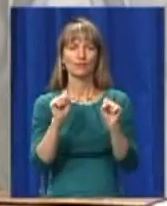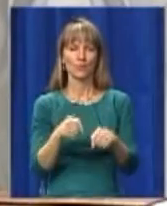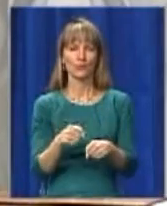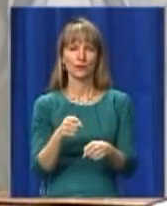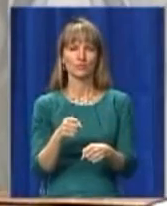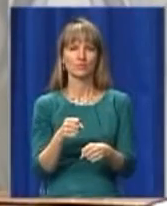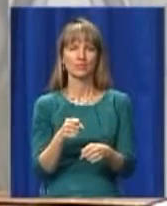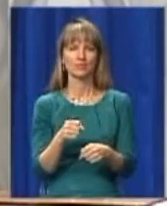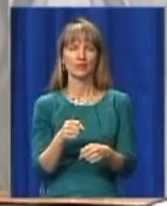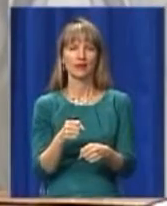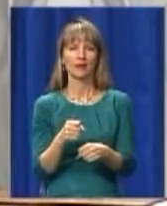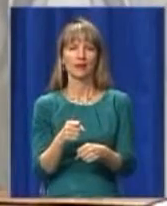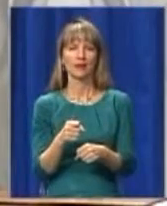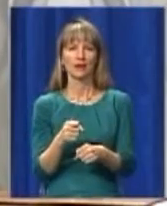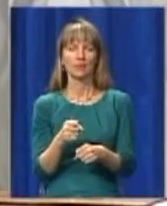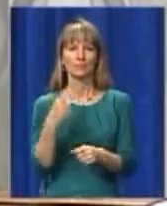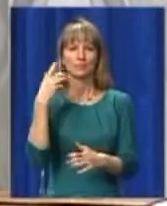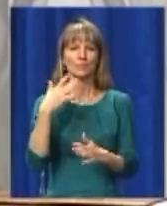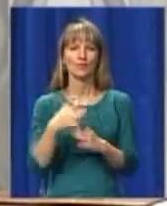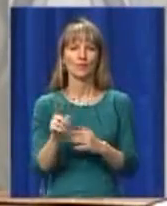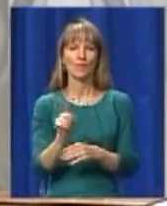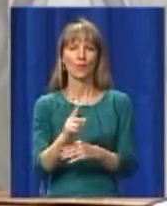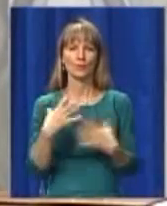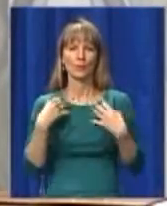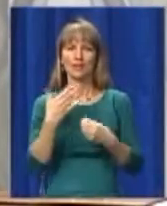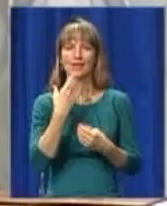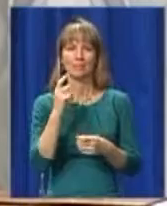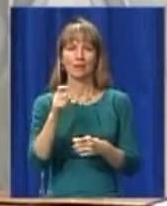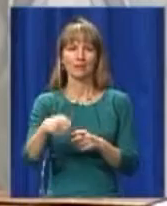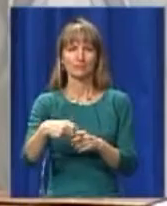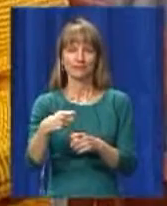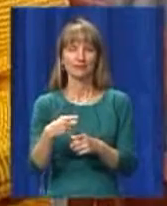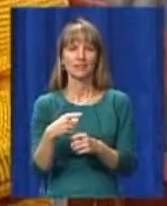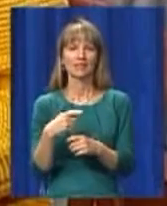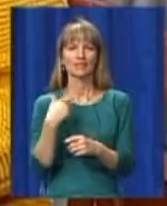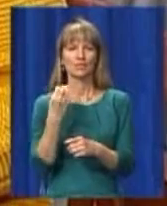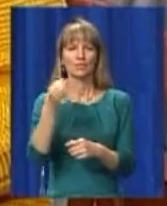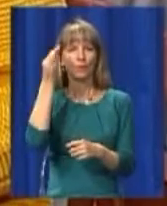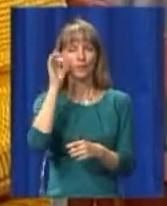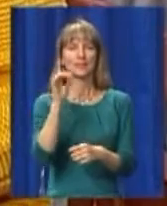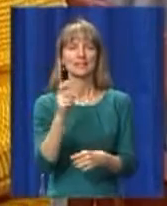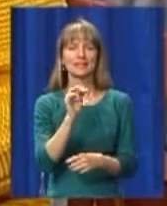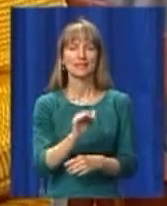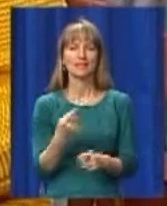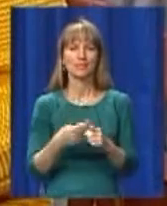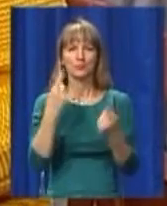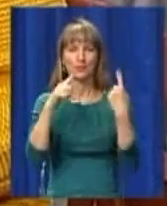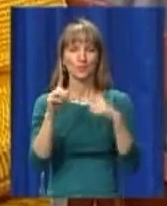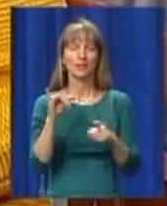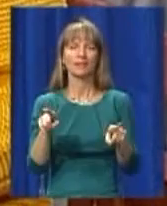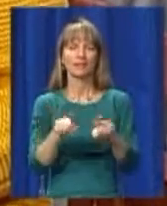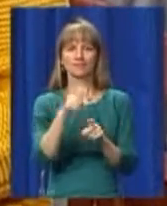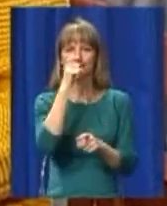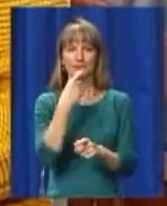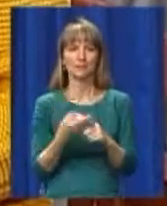повестись на, ну, хвост он пушистый. Ну ладно, в воде он как-то... Немає наживки. Я теж якось, я ще пам'ятаю з дитинства. Ці мультики також не розуміла